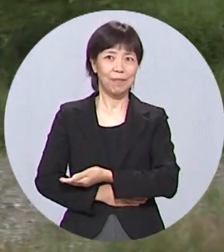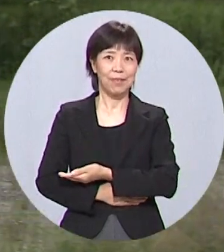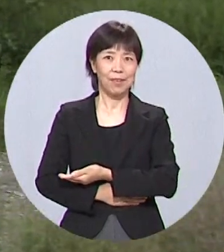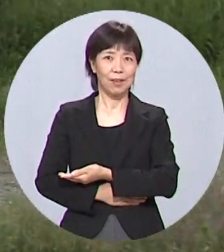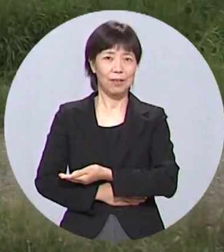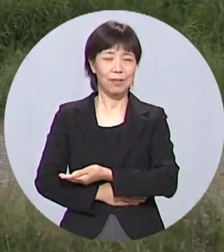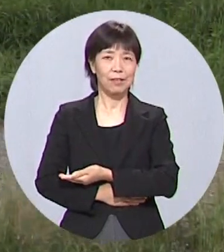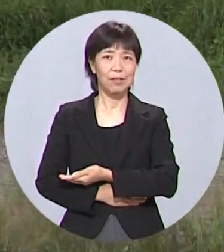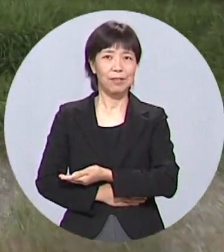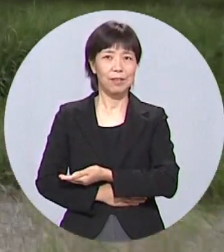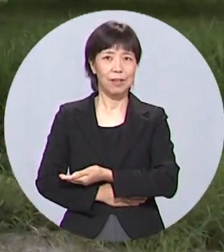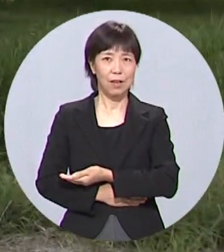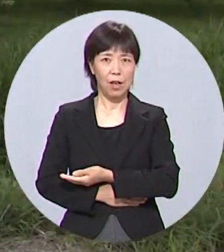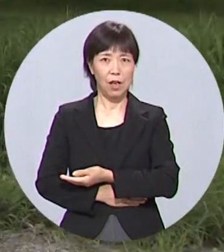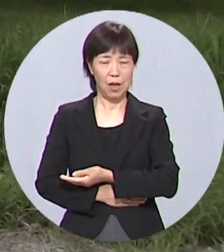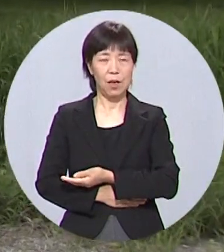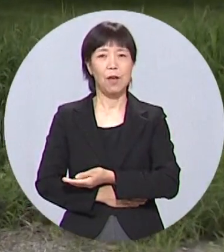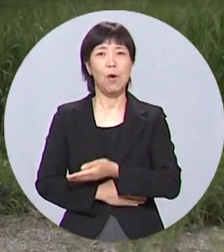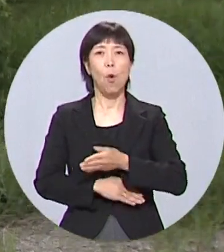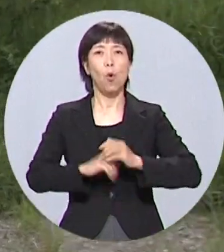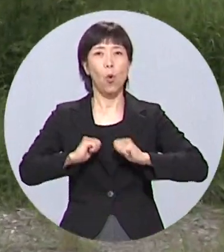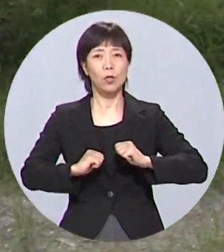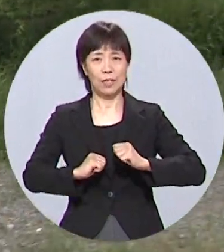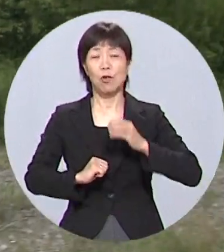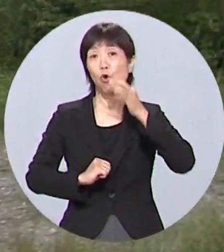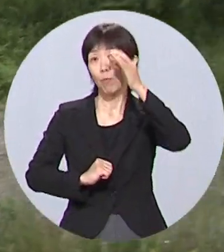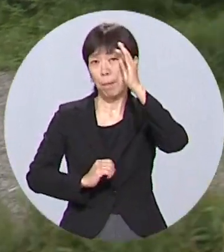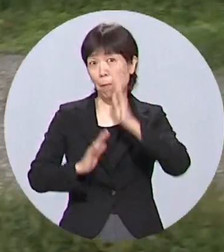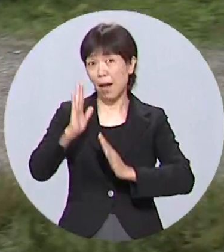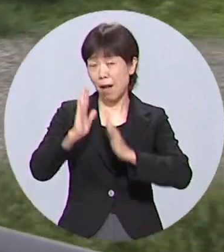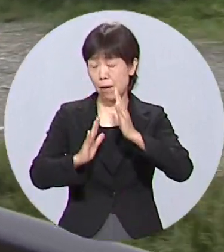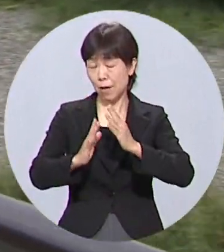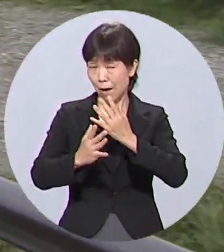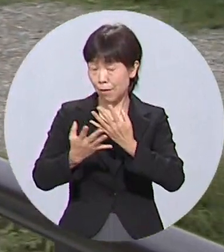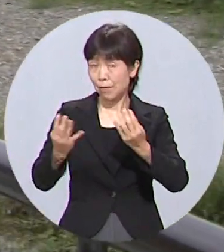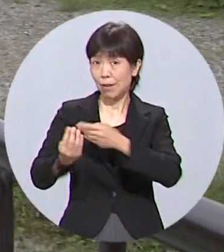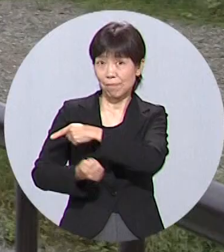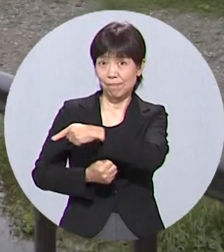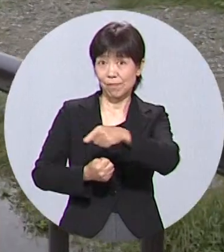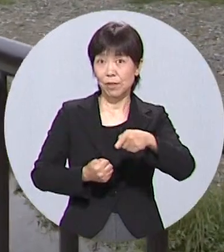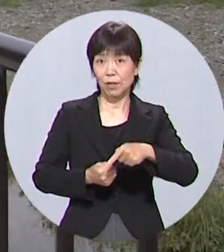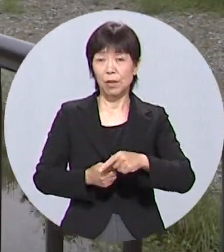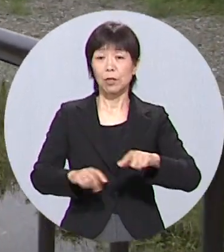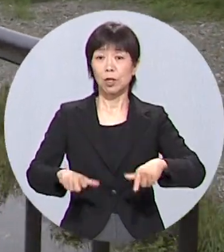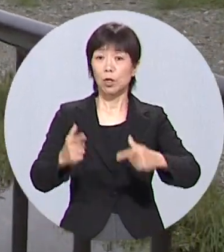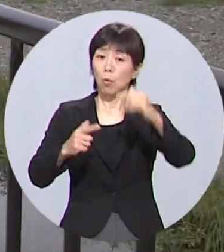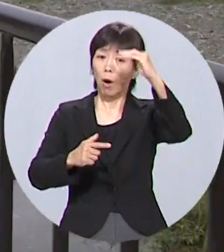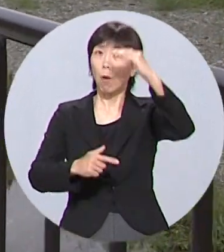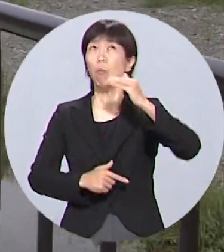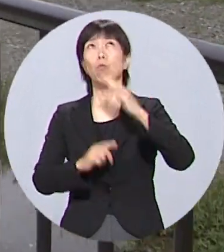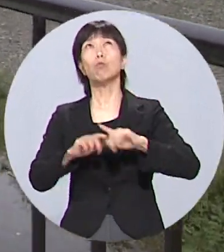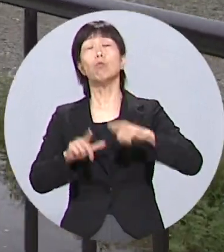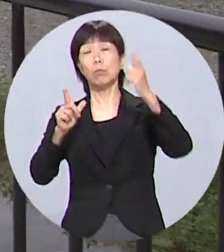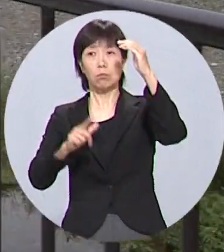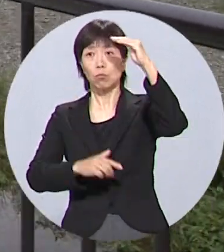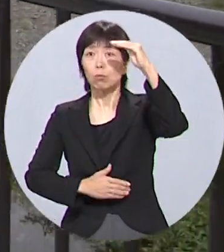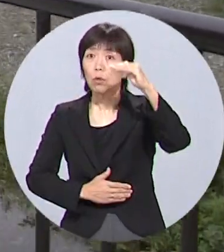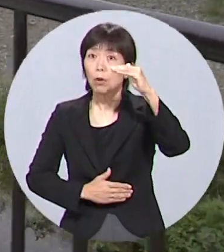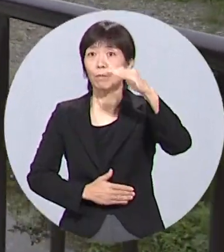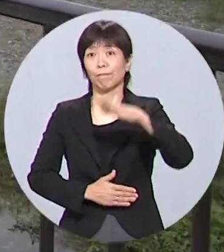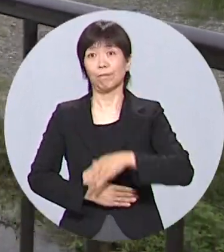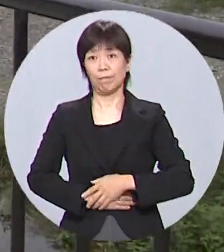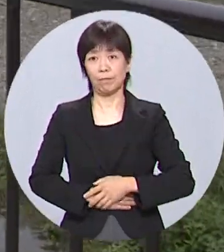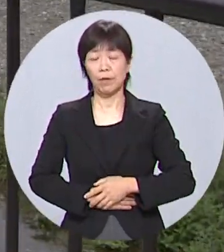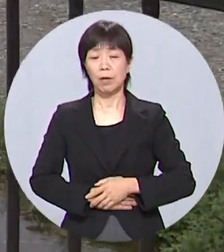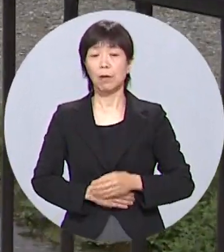る越生梅林を、ね、梅の木って意外と低いんですね。ちょっとここに来る間車